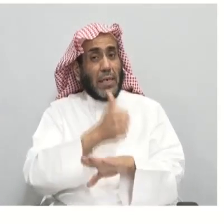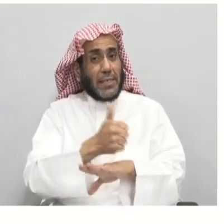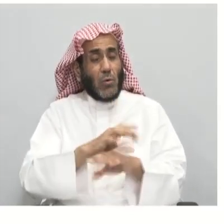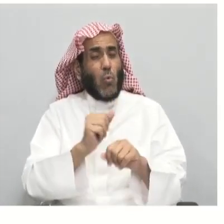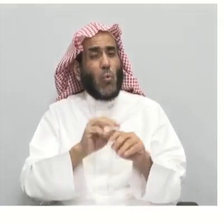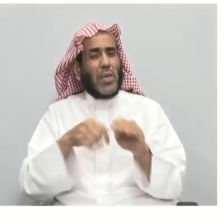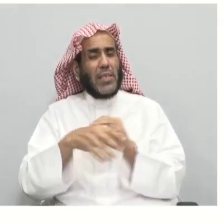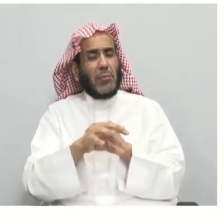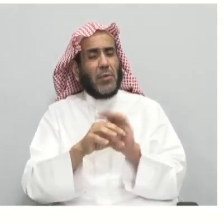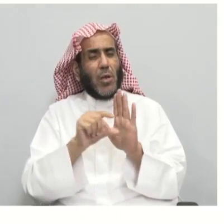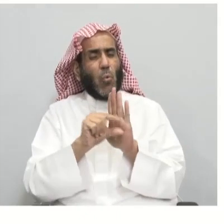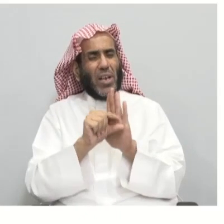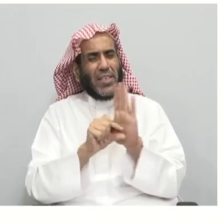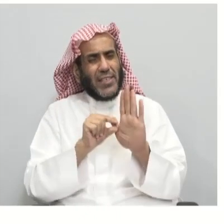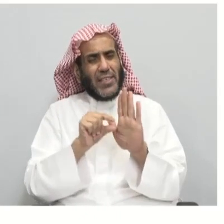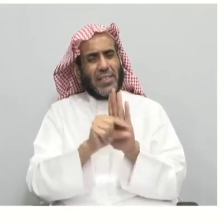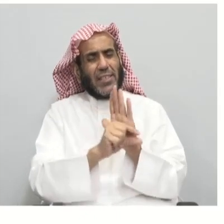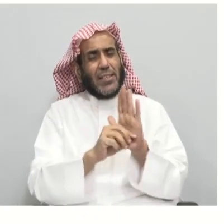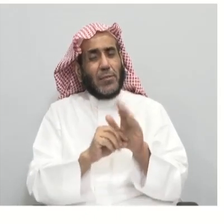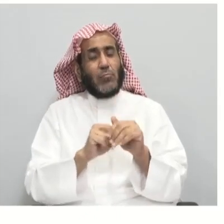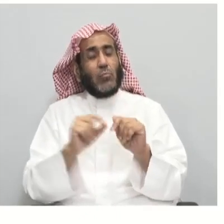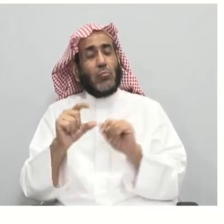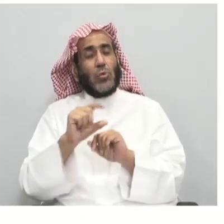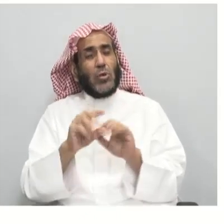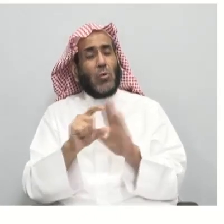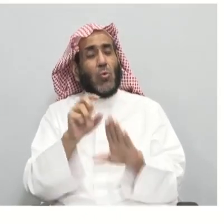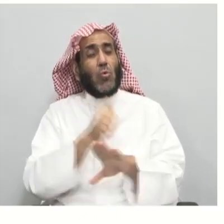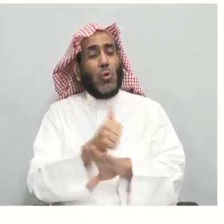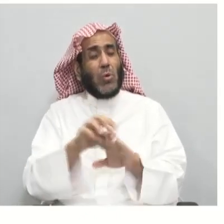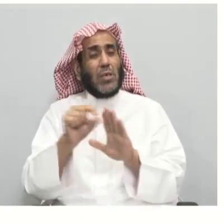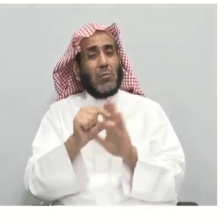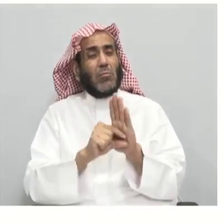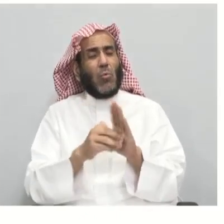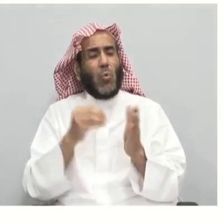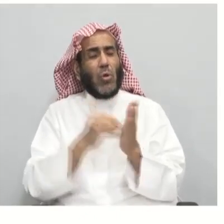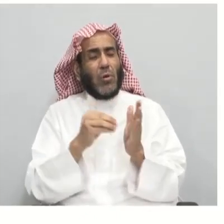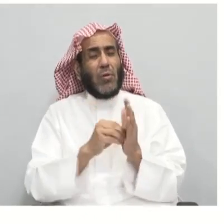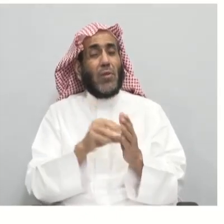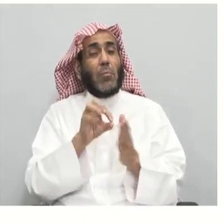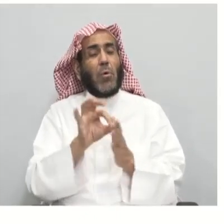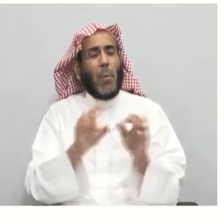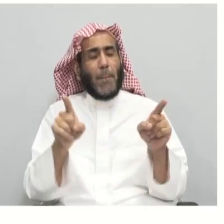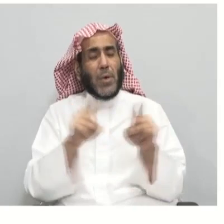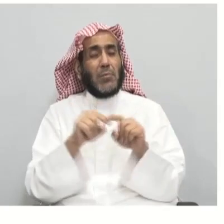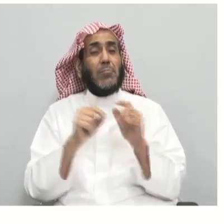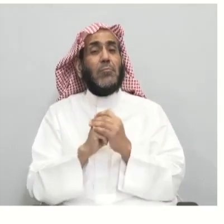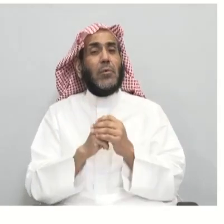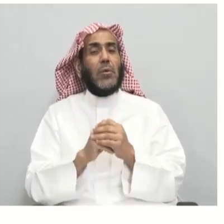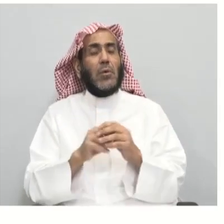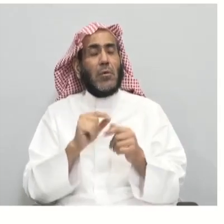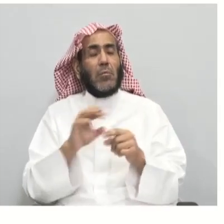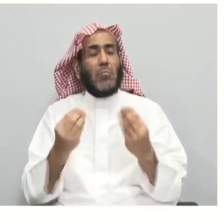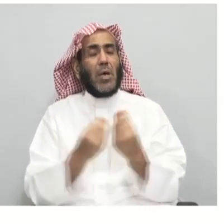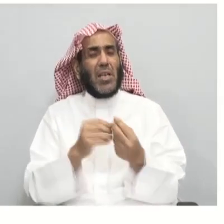والجانبيه وصياغه العناوين الرئيسه والجانبيه ووضعها في اماكنها المناسبه مع